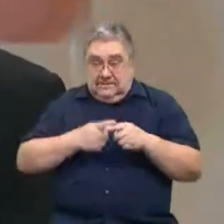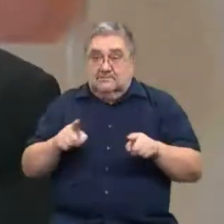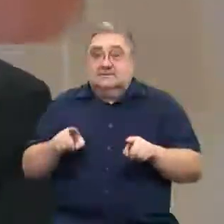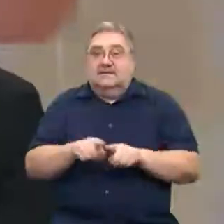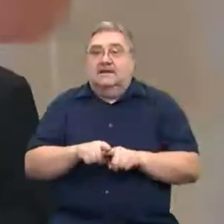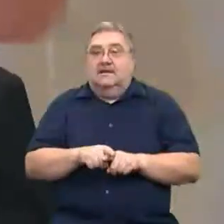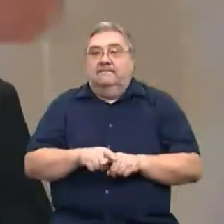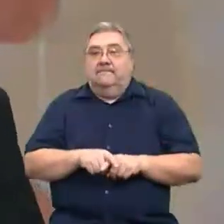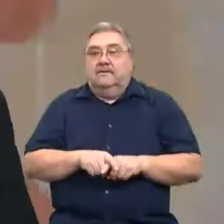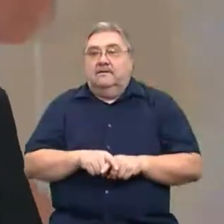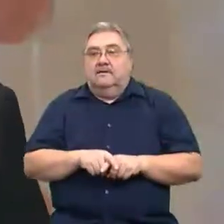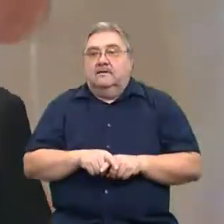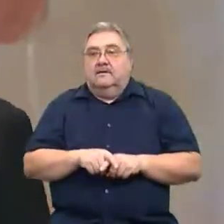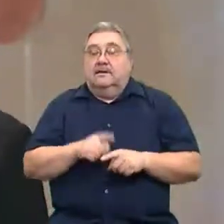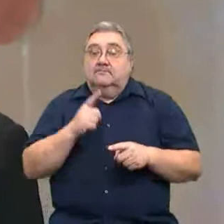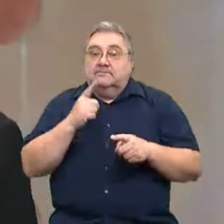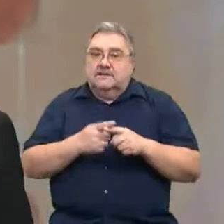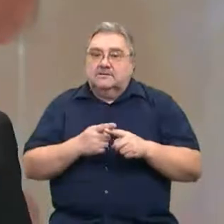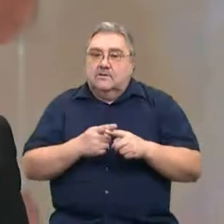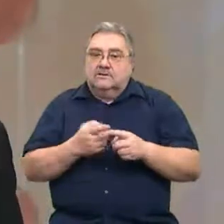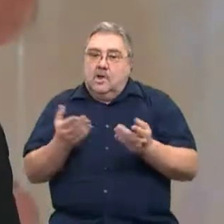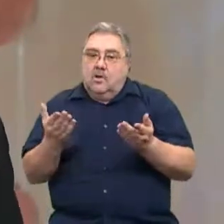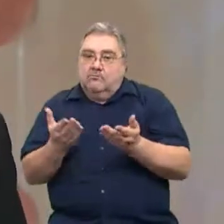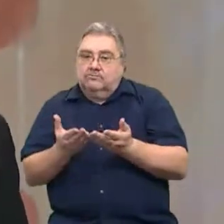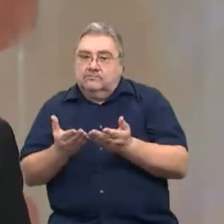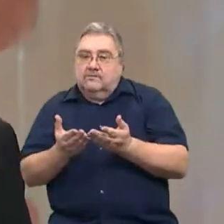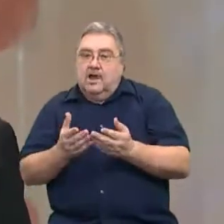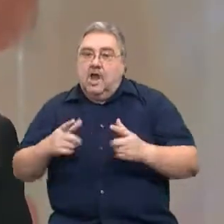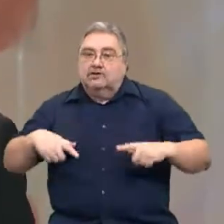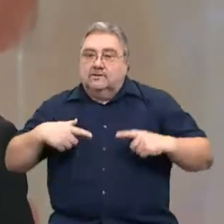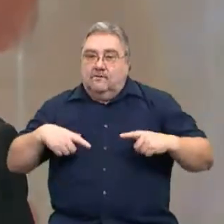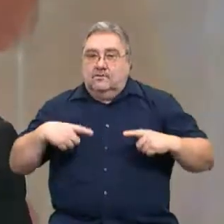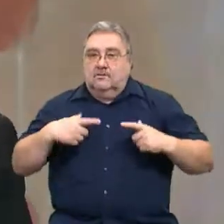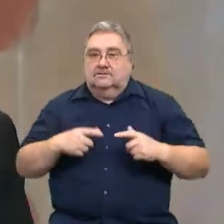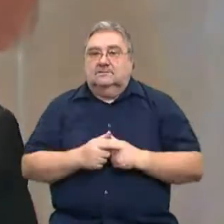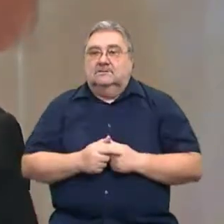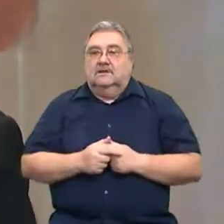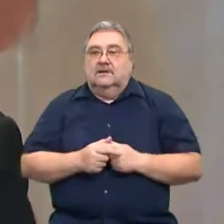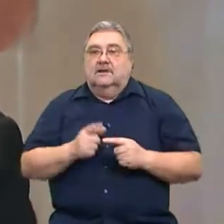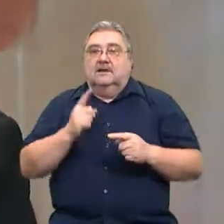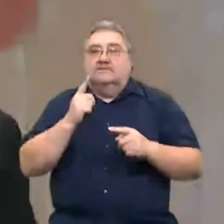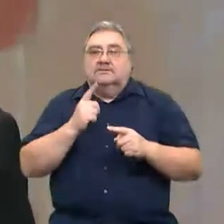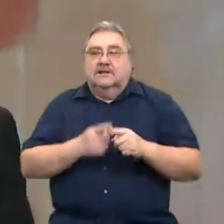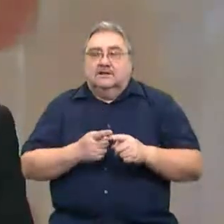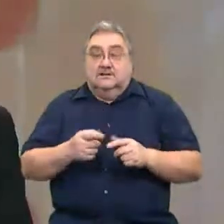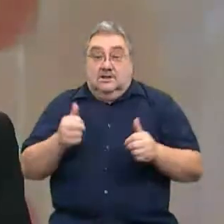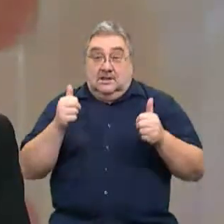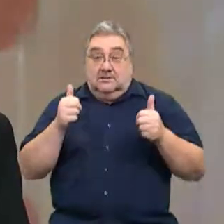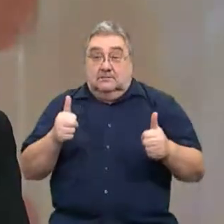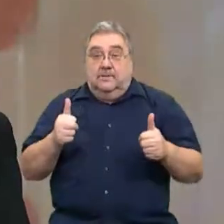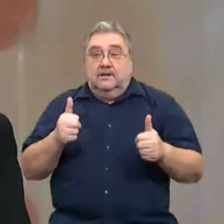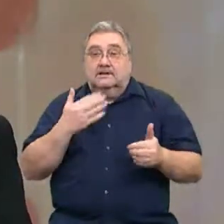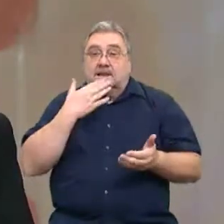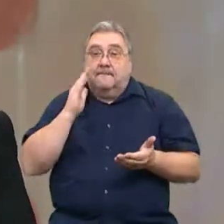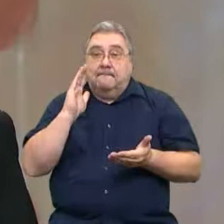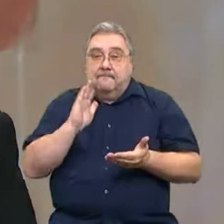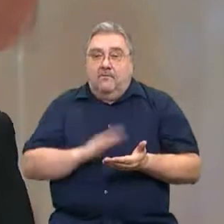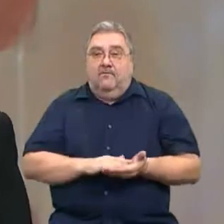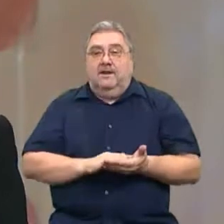je, přesnost rovná se životnost, jo, jsme to určili takto, takže ta přesnost je tak unikátní, že se nám